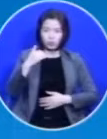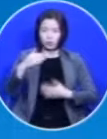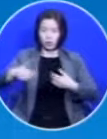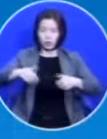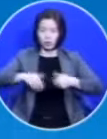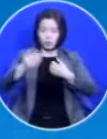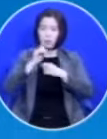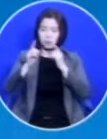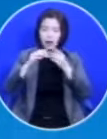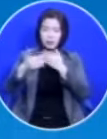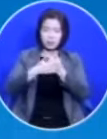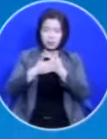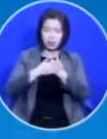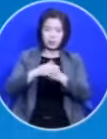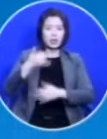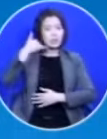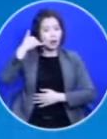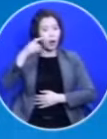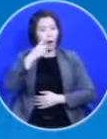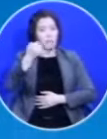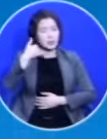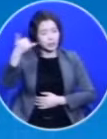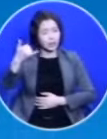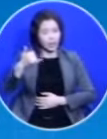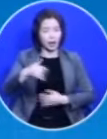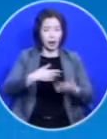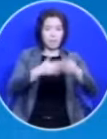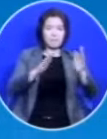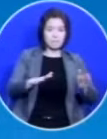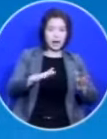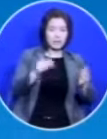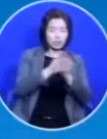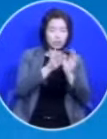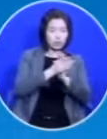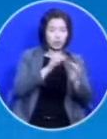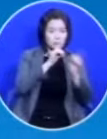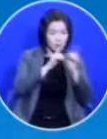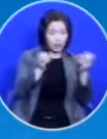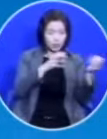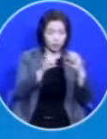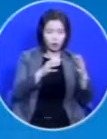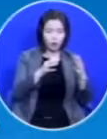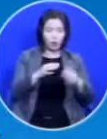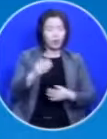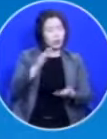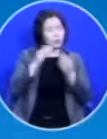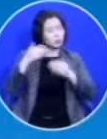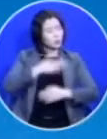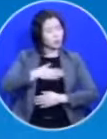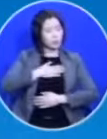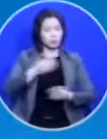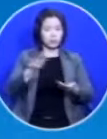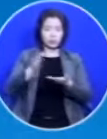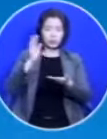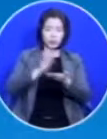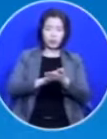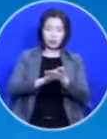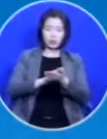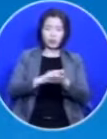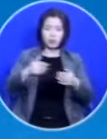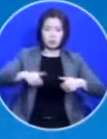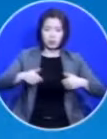엄마에게 전화를 걸거나 룸메이트에게 말을 건다 기분 전환이 필요할 때는 남동생 브레드를